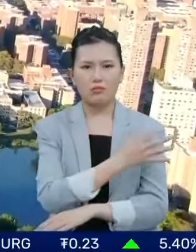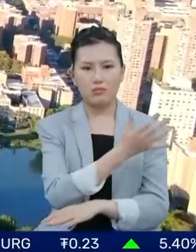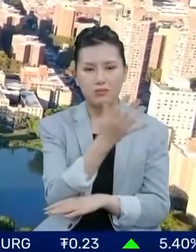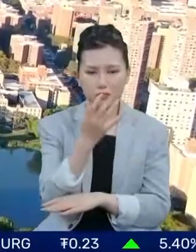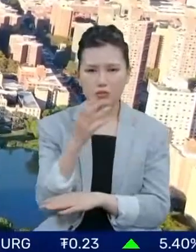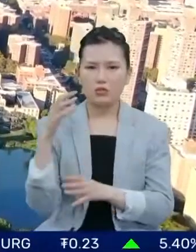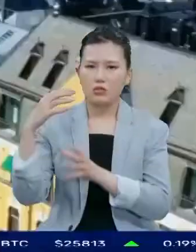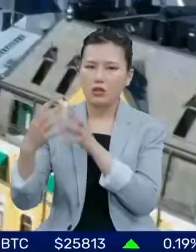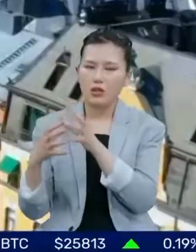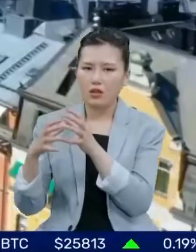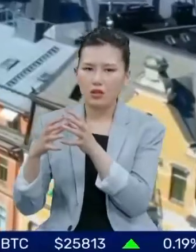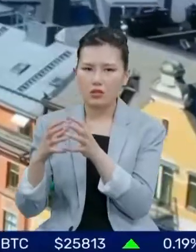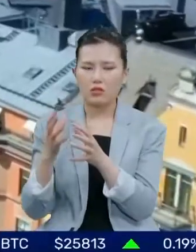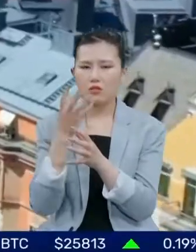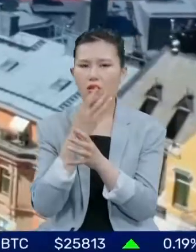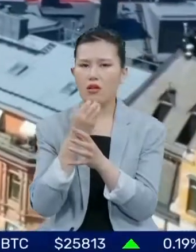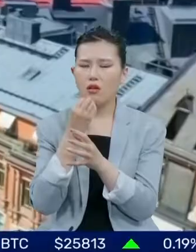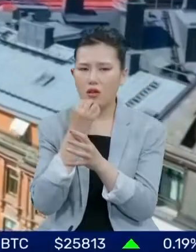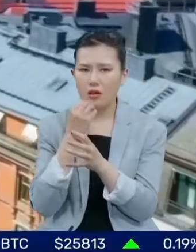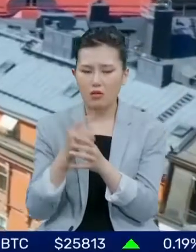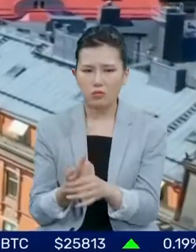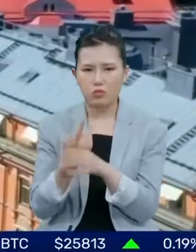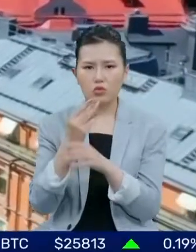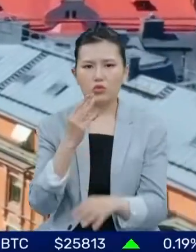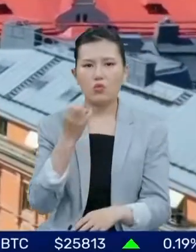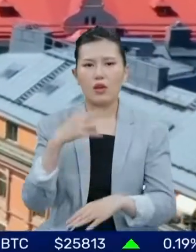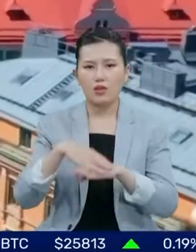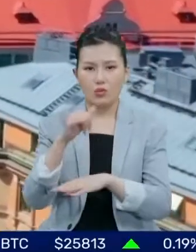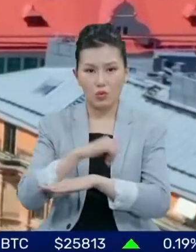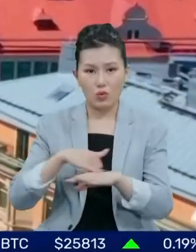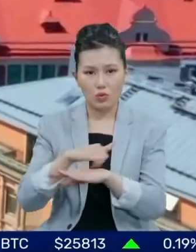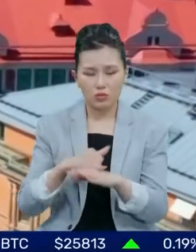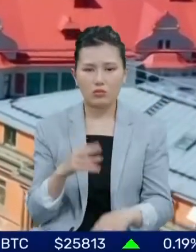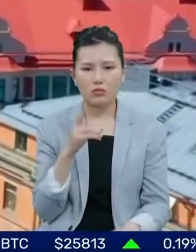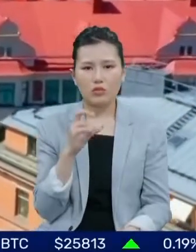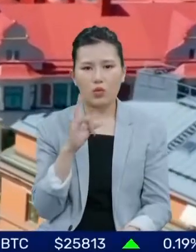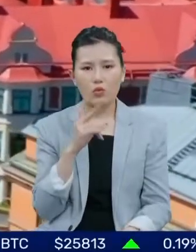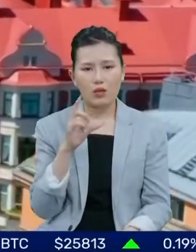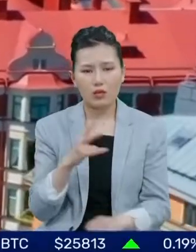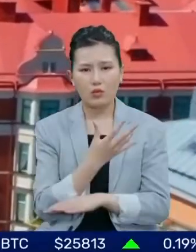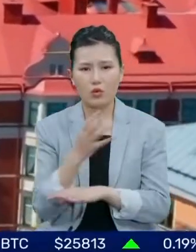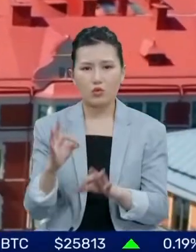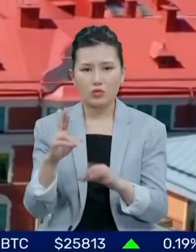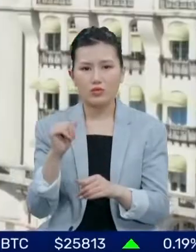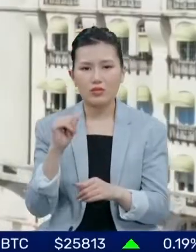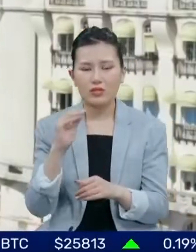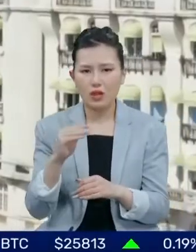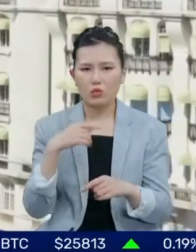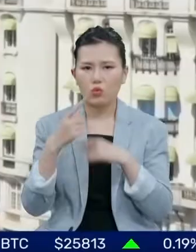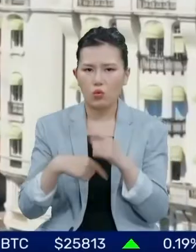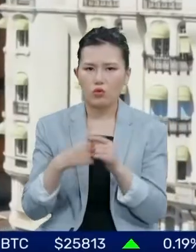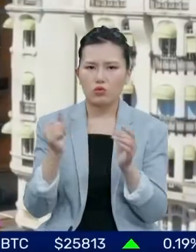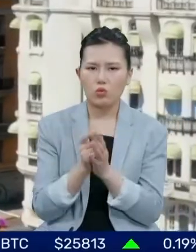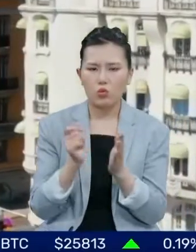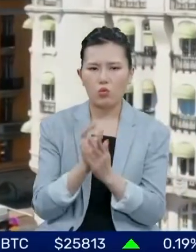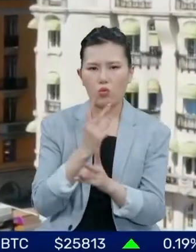тэргүүлдэг орнуудын нэг болох Швед улс олон нийтэд нээлттэй цэцэрлэгт хүрээлэнгийн ач холбогдлыг чухалчилж үндэсний бодлогын баримт бичгүүдтэй ч тодорхой тусгаж